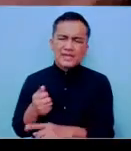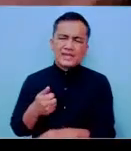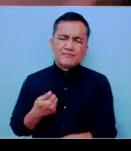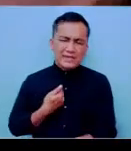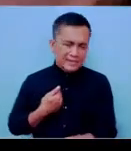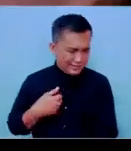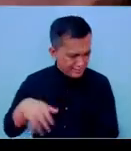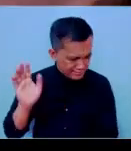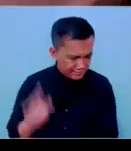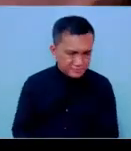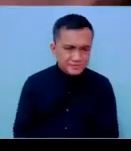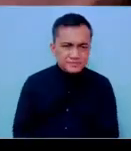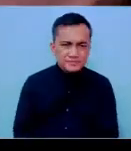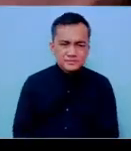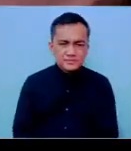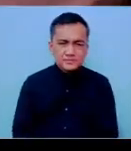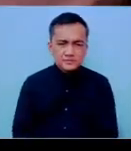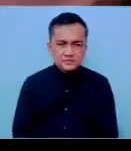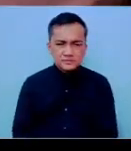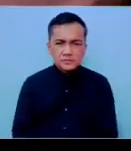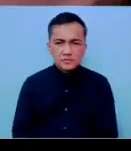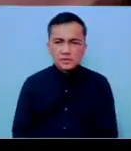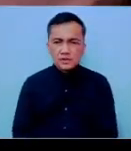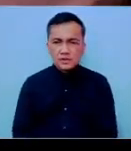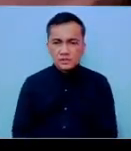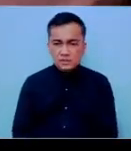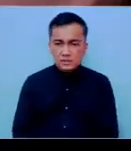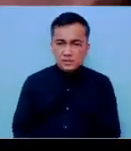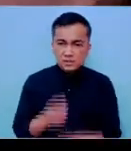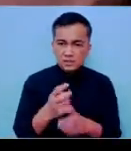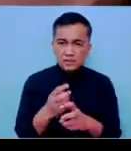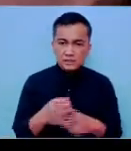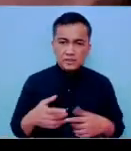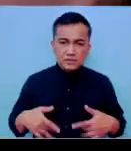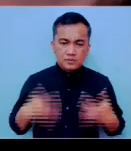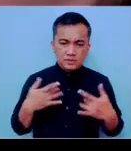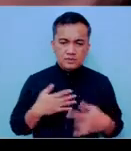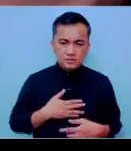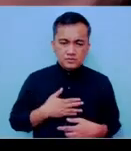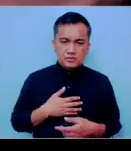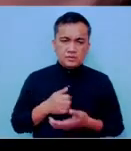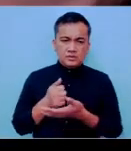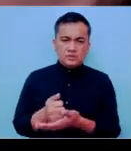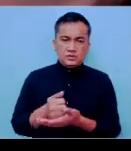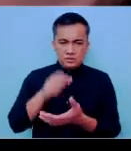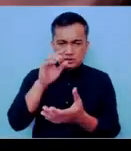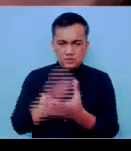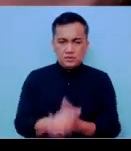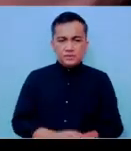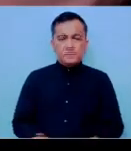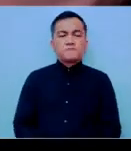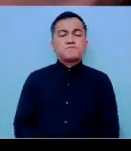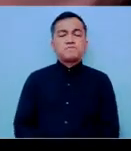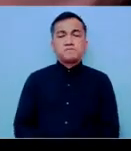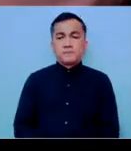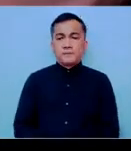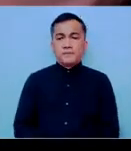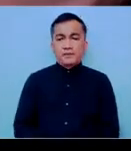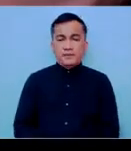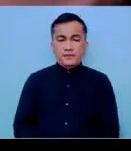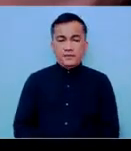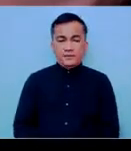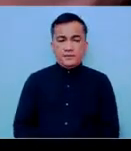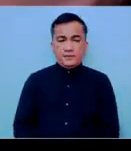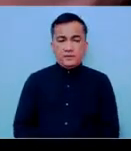Ay naku ito dok sa hirap ng buhay Gusto kong makatulong sa asawa ko naghugas kami ng